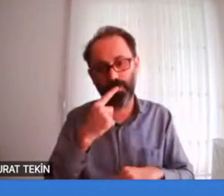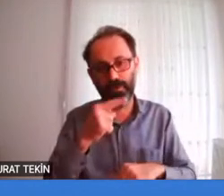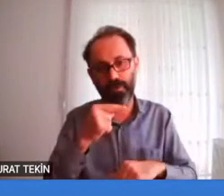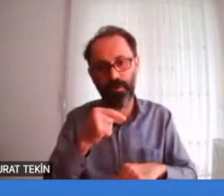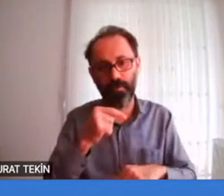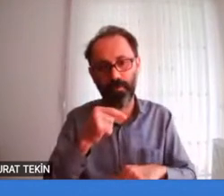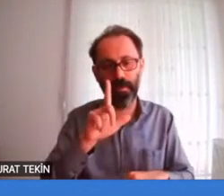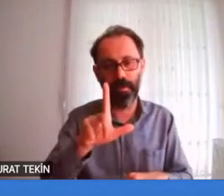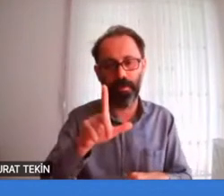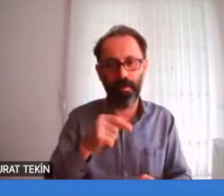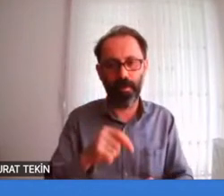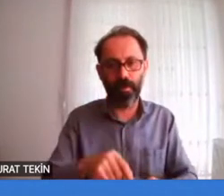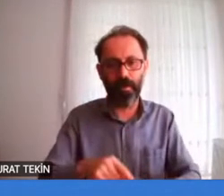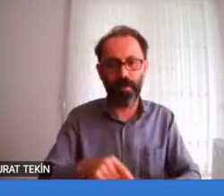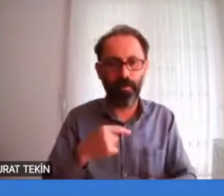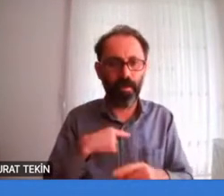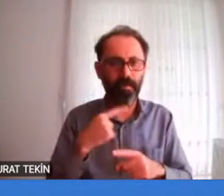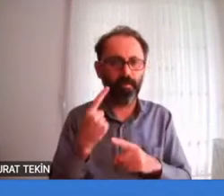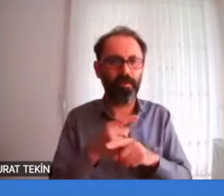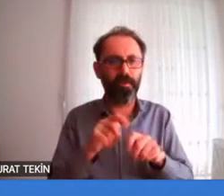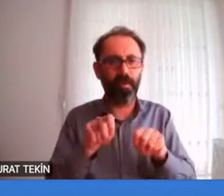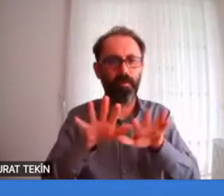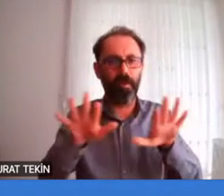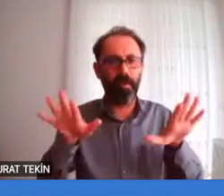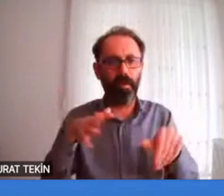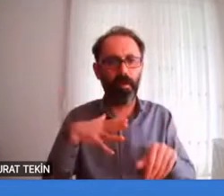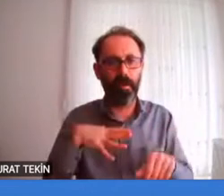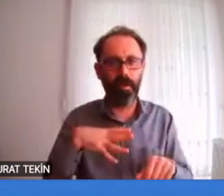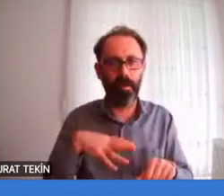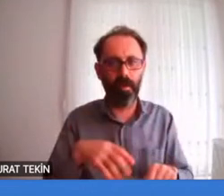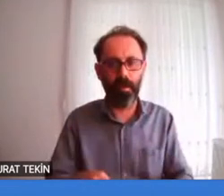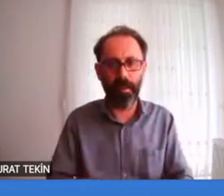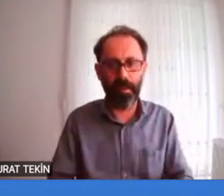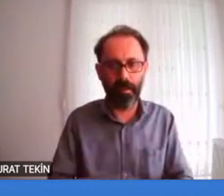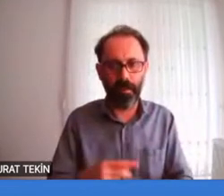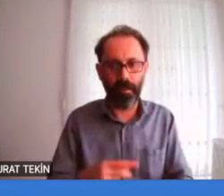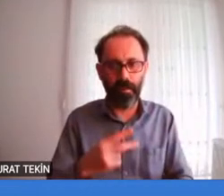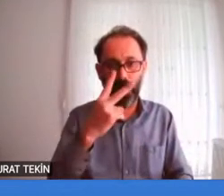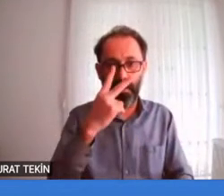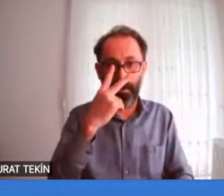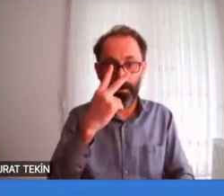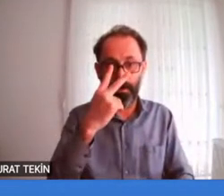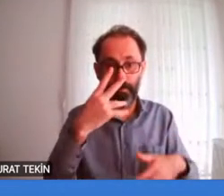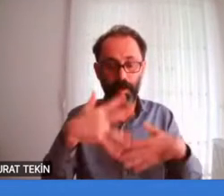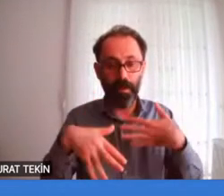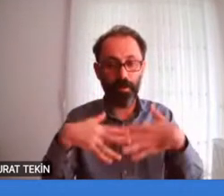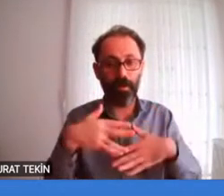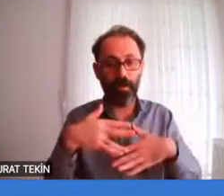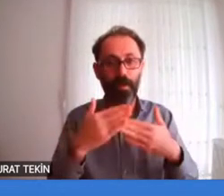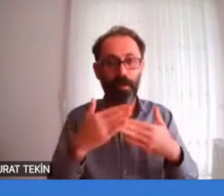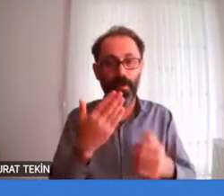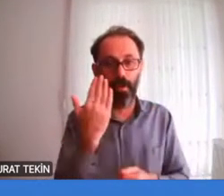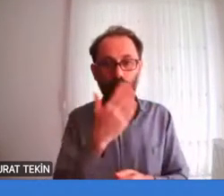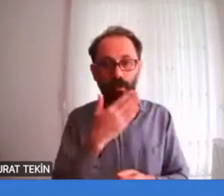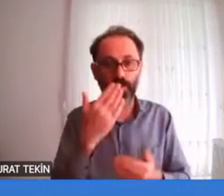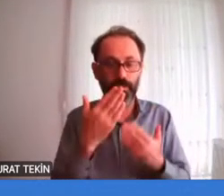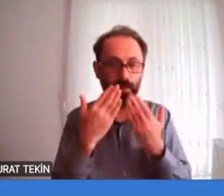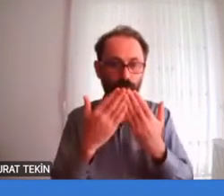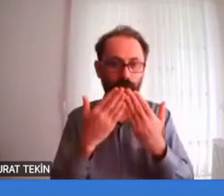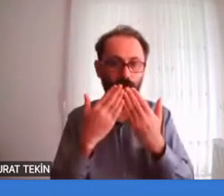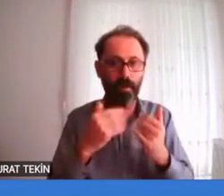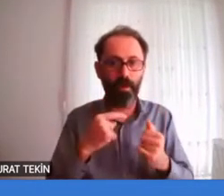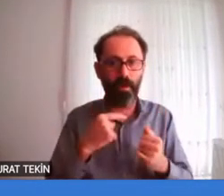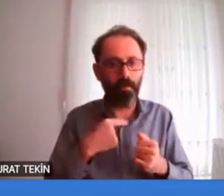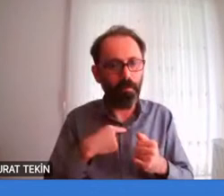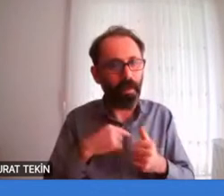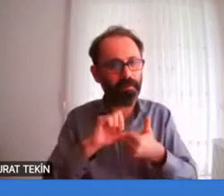Ben bir şey paylaşmak istiyorum. Ben ilk görme engelliler okulunda okurken ben gerçekten spora